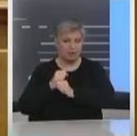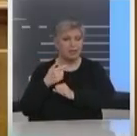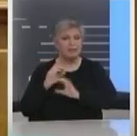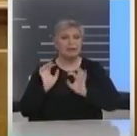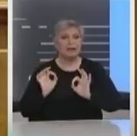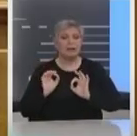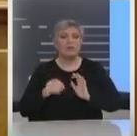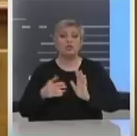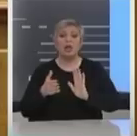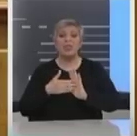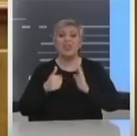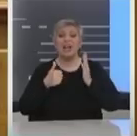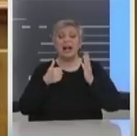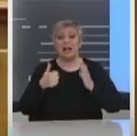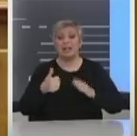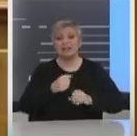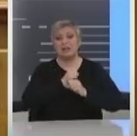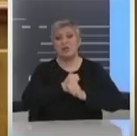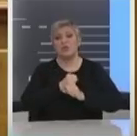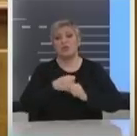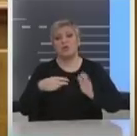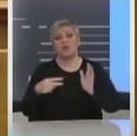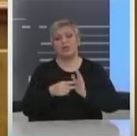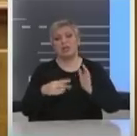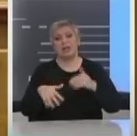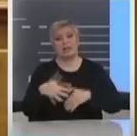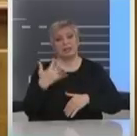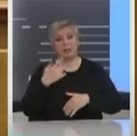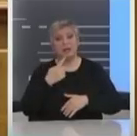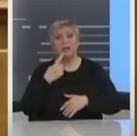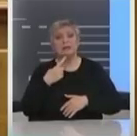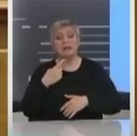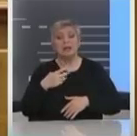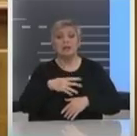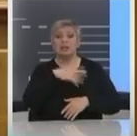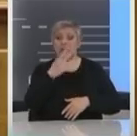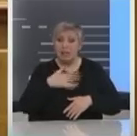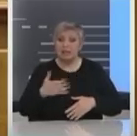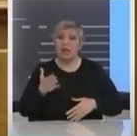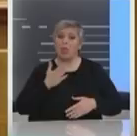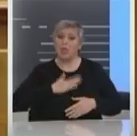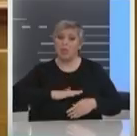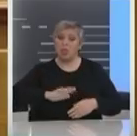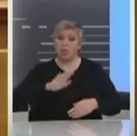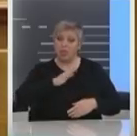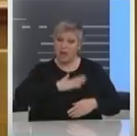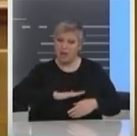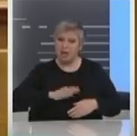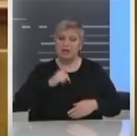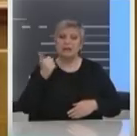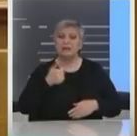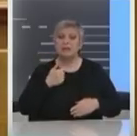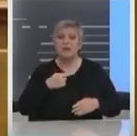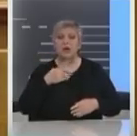16 πρώτου του 2015, έλεγε ο ΣΥΡΙΖΑ έχει την πολιτική βούληση στο πλαίσιο του προγράμματός